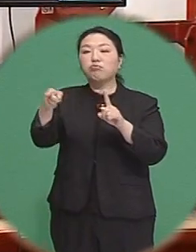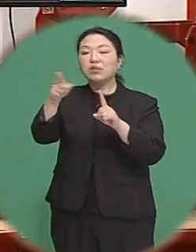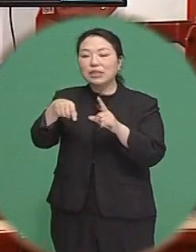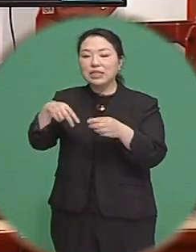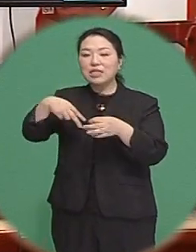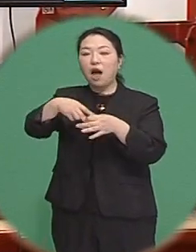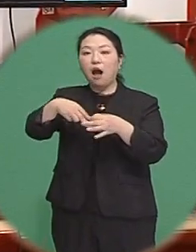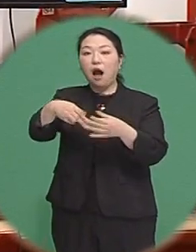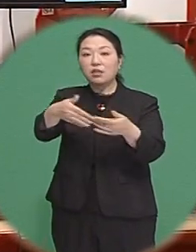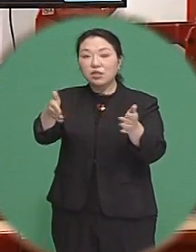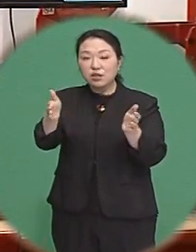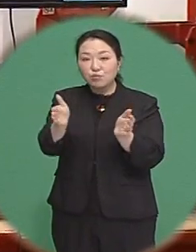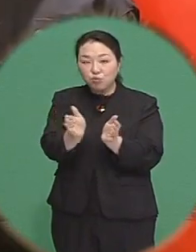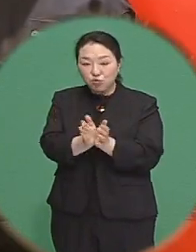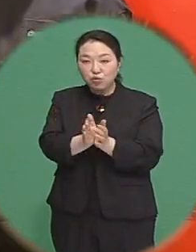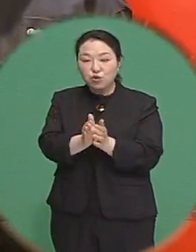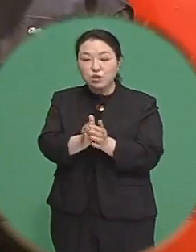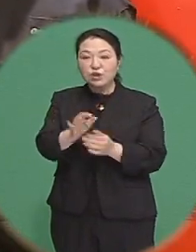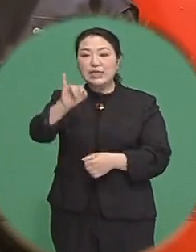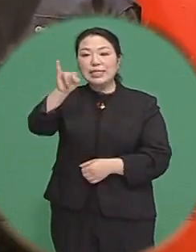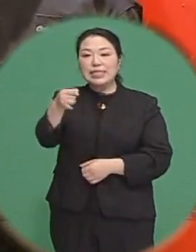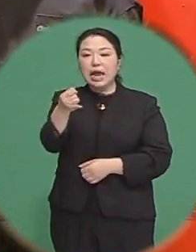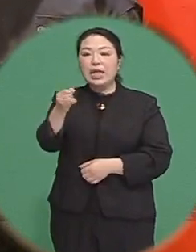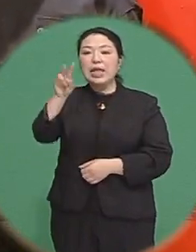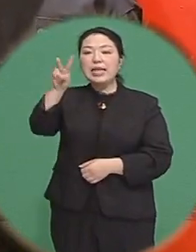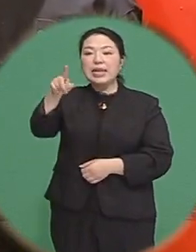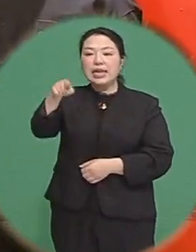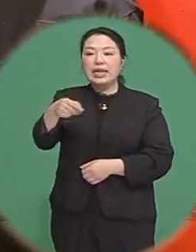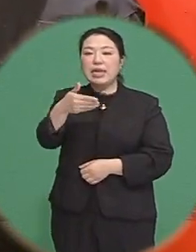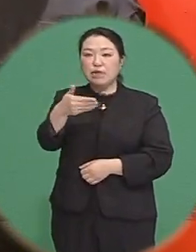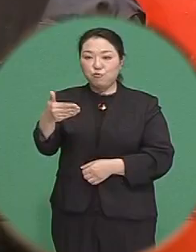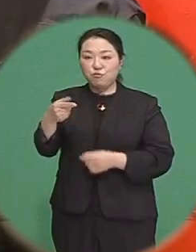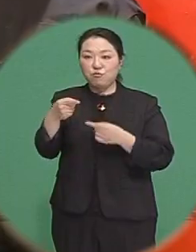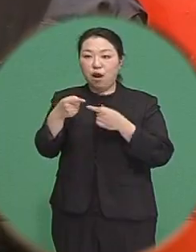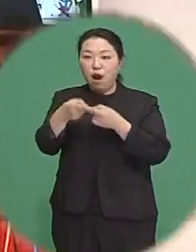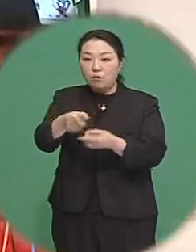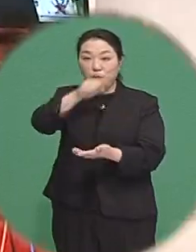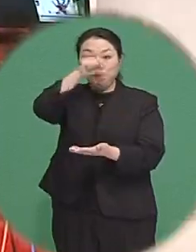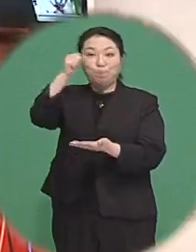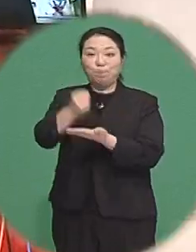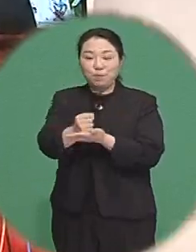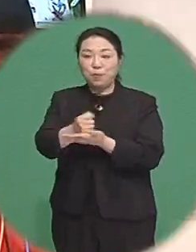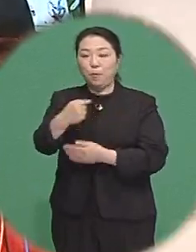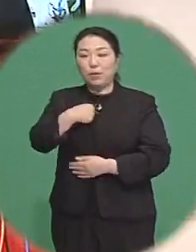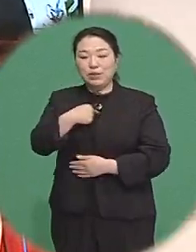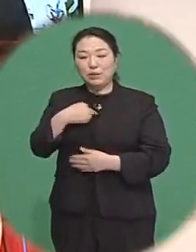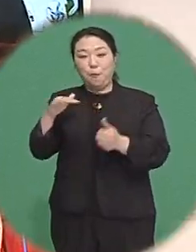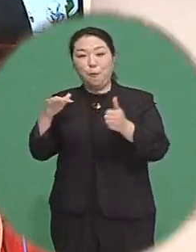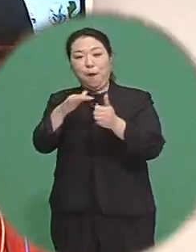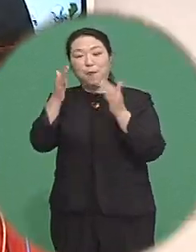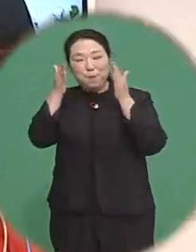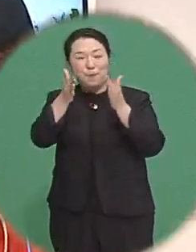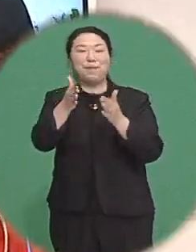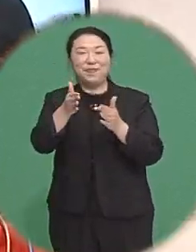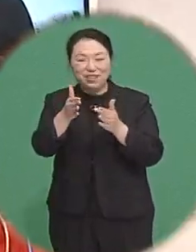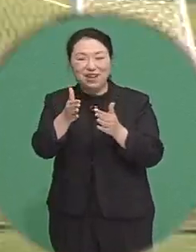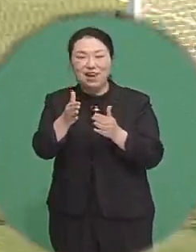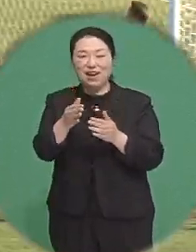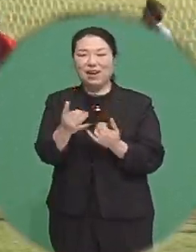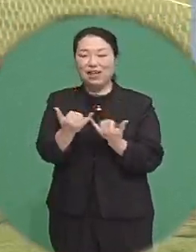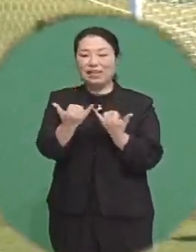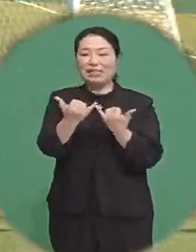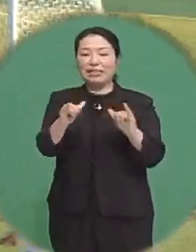jリーグ入りを果たしました私も熱烈なファンのひとりであります人を呼び込み